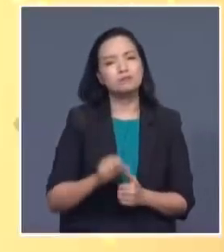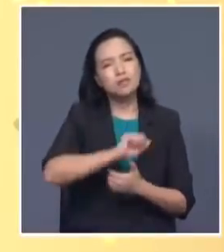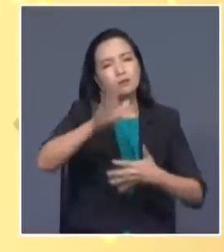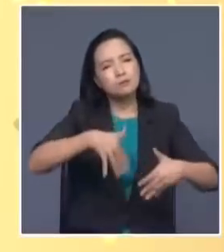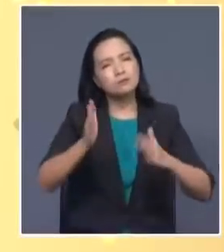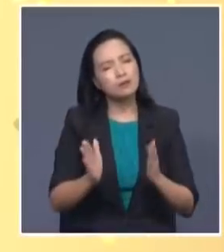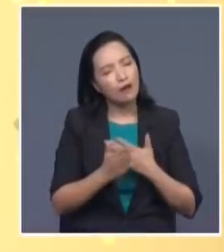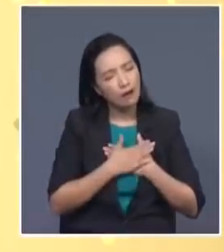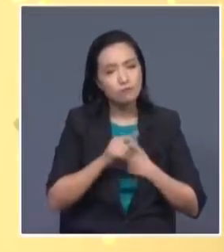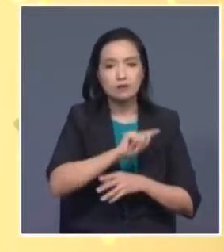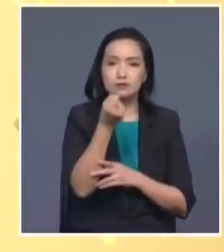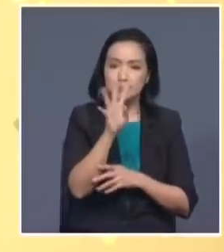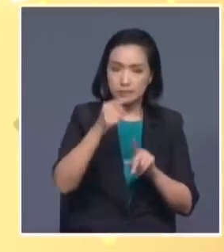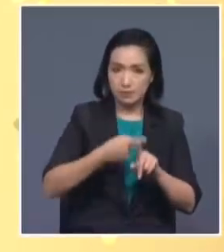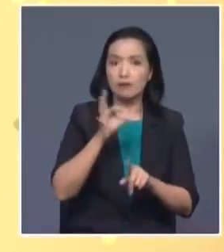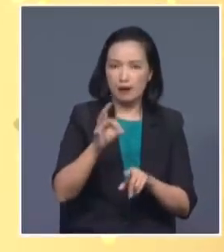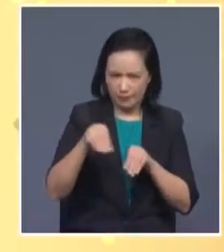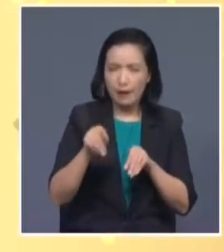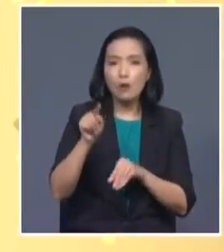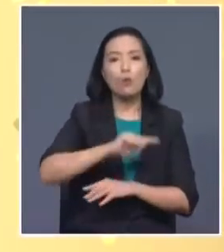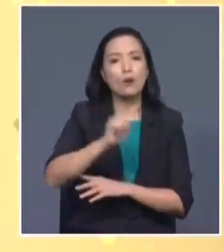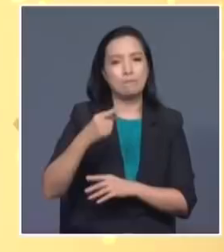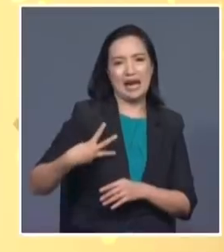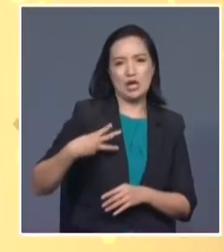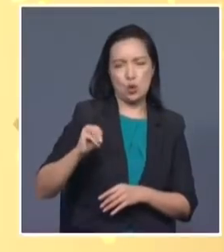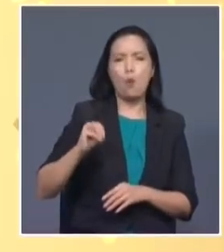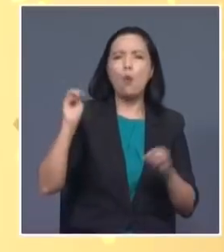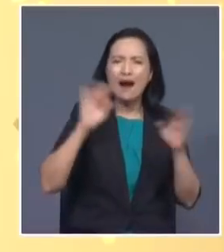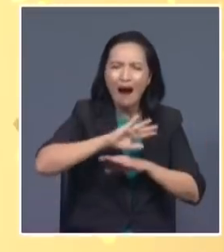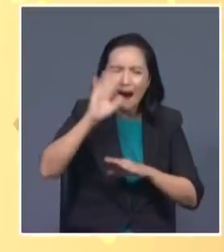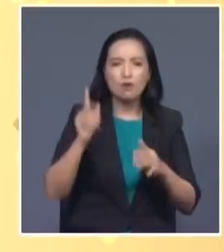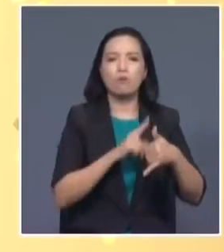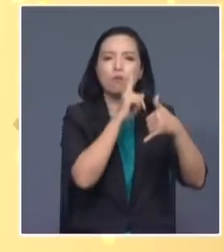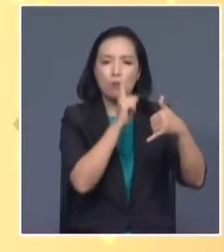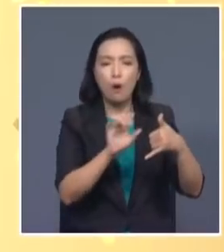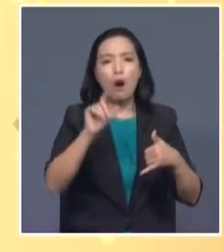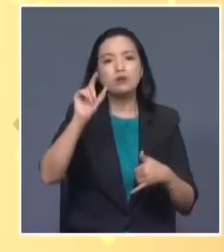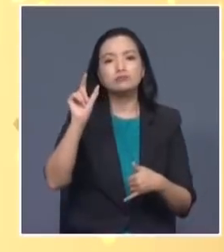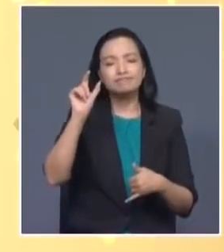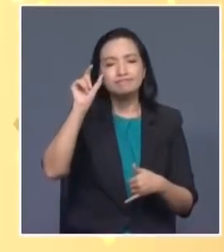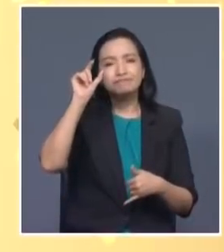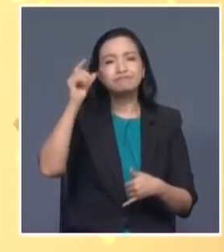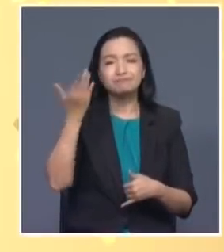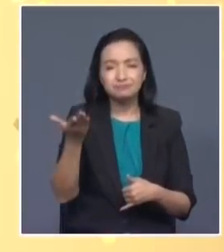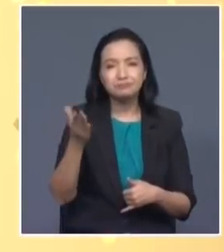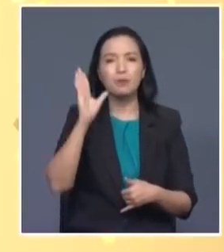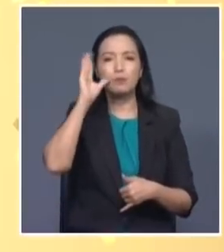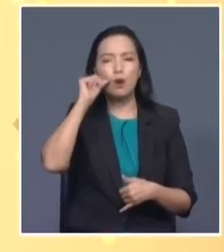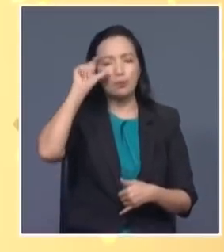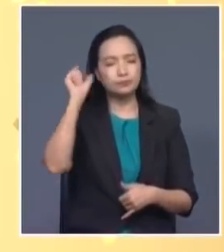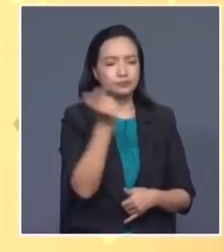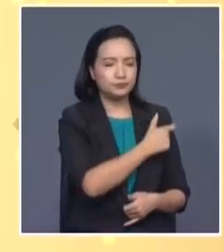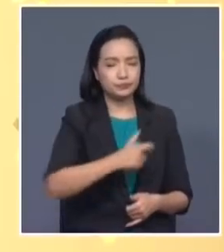วันที่24กันยายนที่จะถึงนี้ถือเป็นวันมหิดลหรือวันคล้ายวันสวรรคตของเสด็จพระมหิดลาธิเบศรอดุลยเดชวิกรมพ